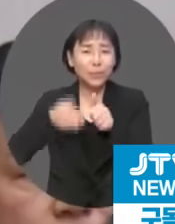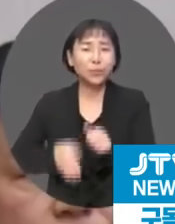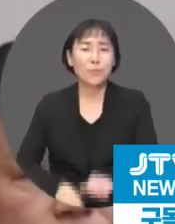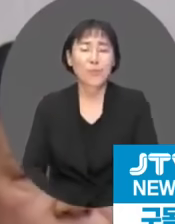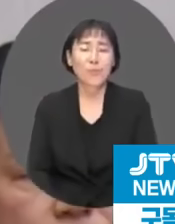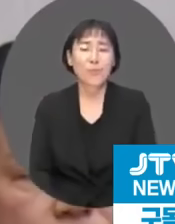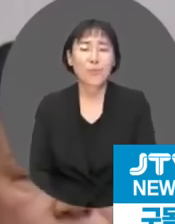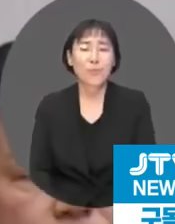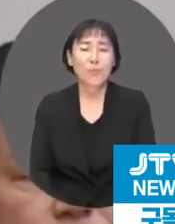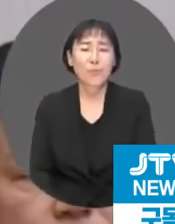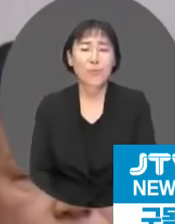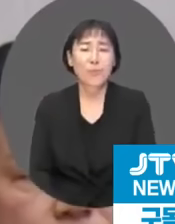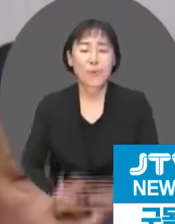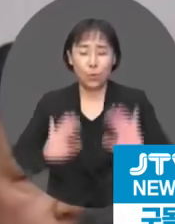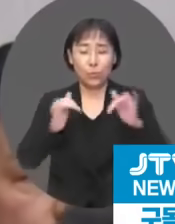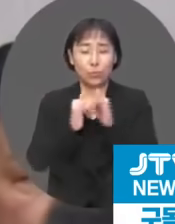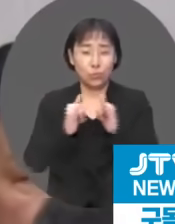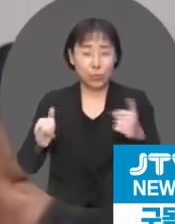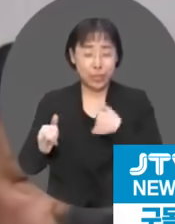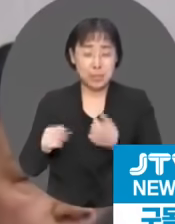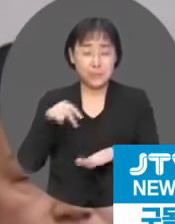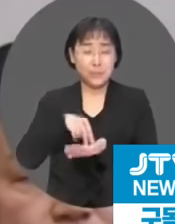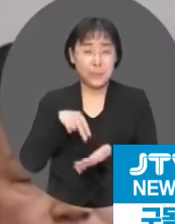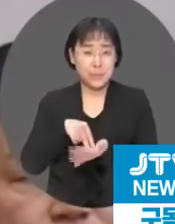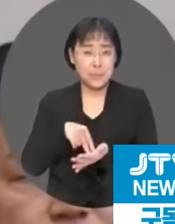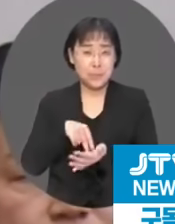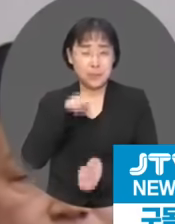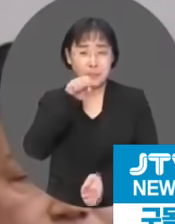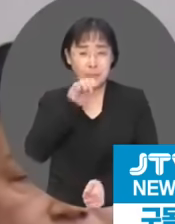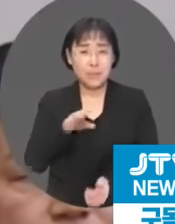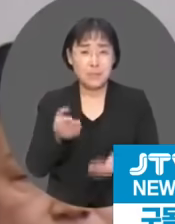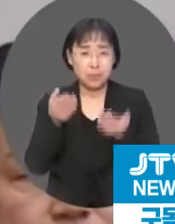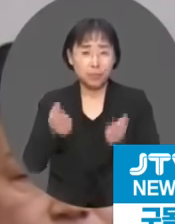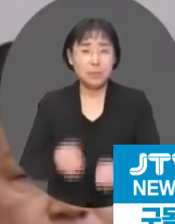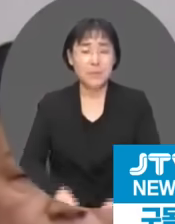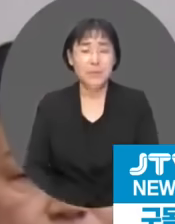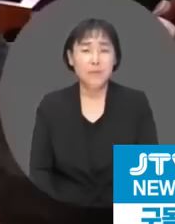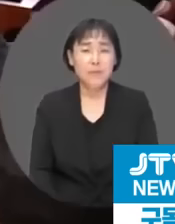십 국민 국민으로서 말씀드립니다네